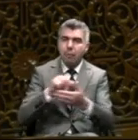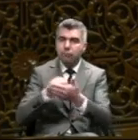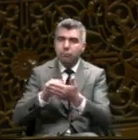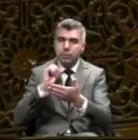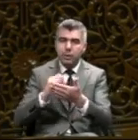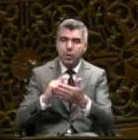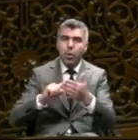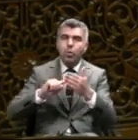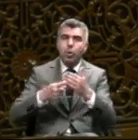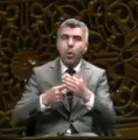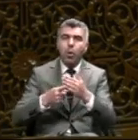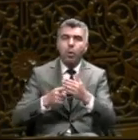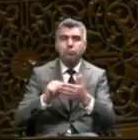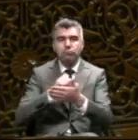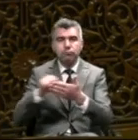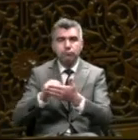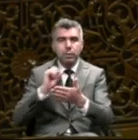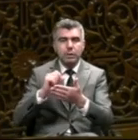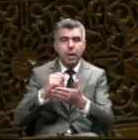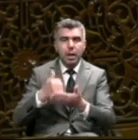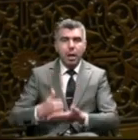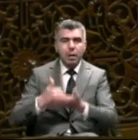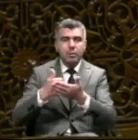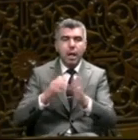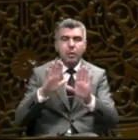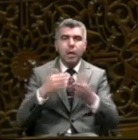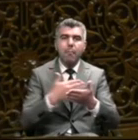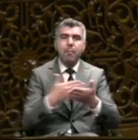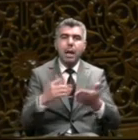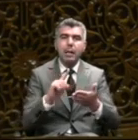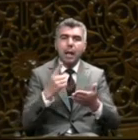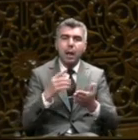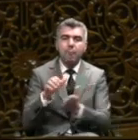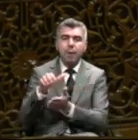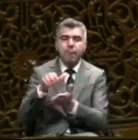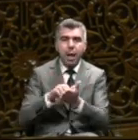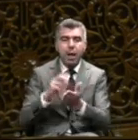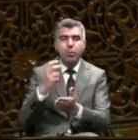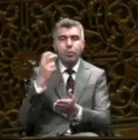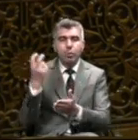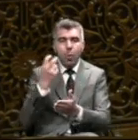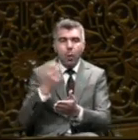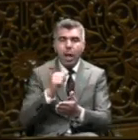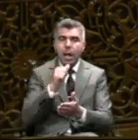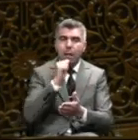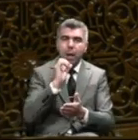الفاتوره الداخليه المرتفعه ورصد عشره ملايير درهم لدعم قطاعه السياحه والماء